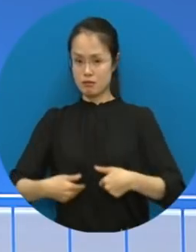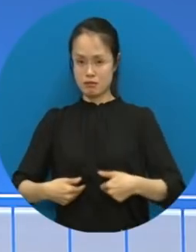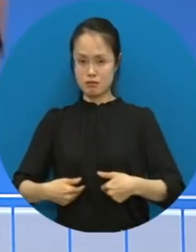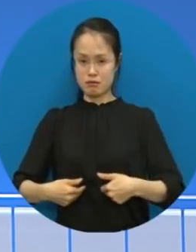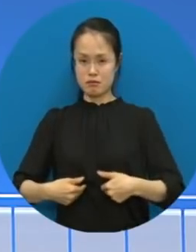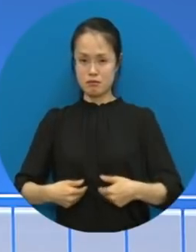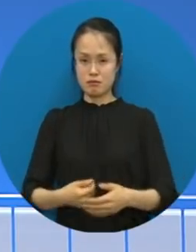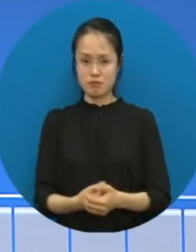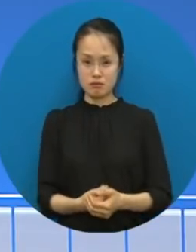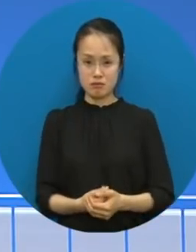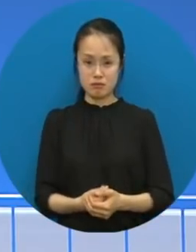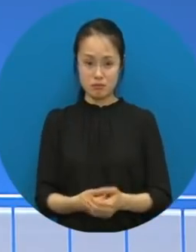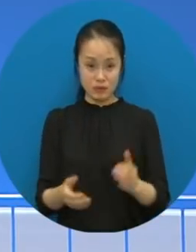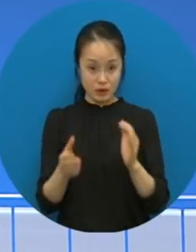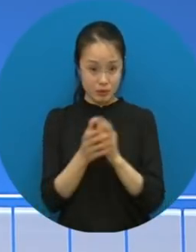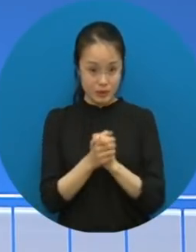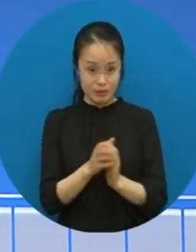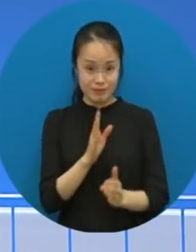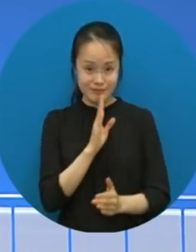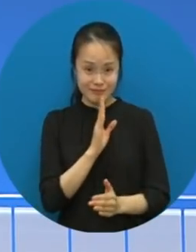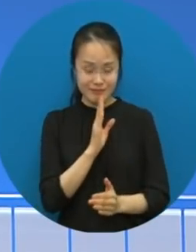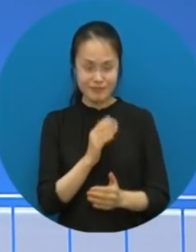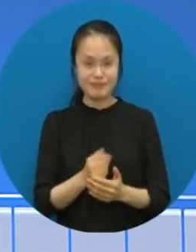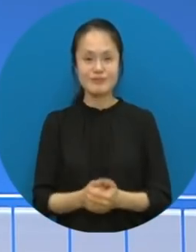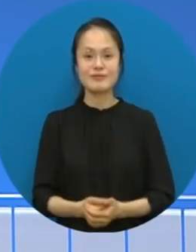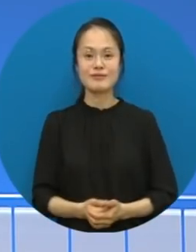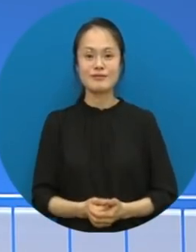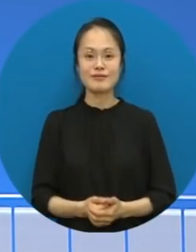아, 이제 감 잡으셨군요.